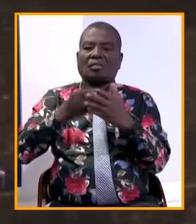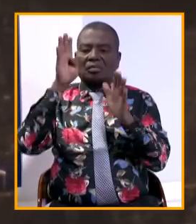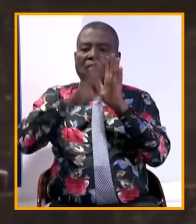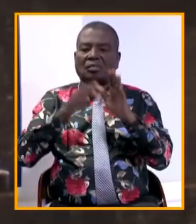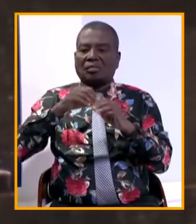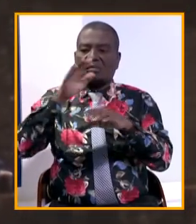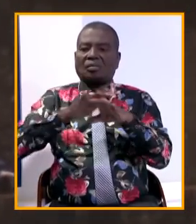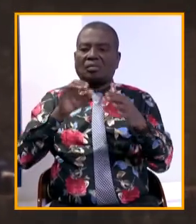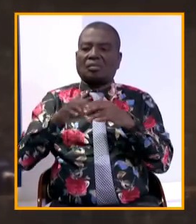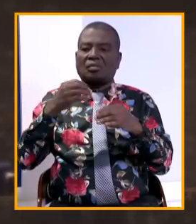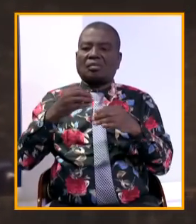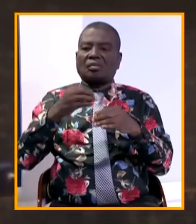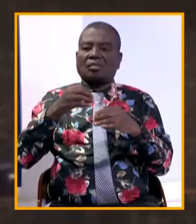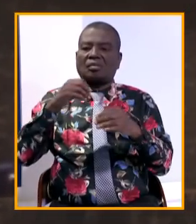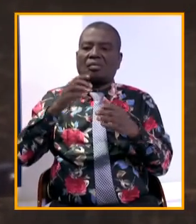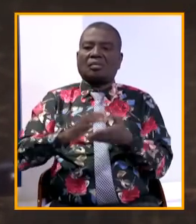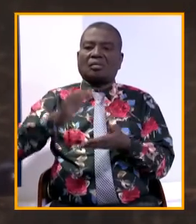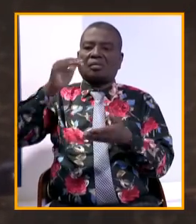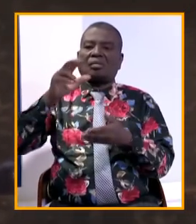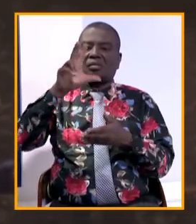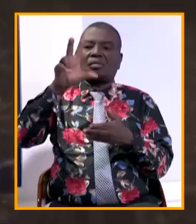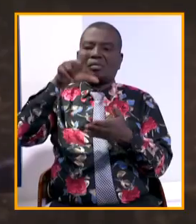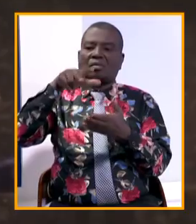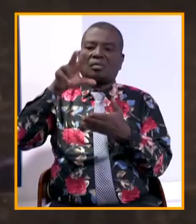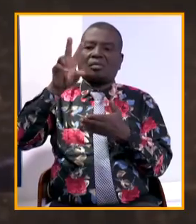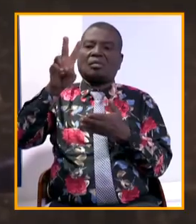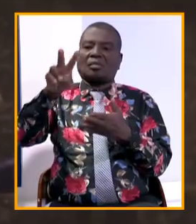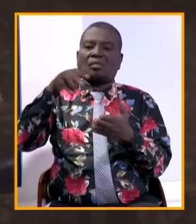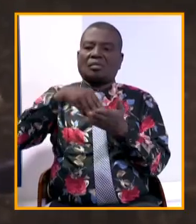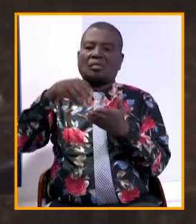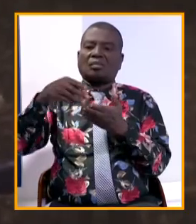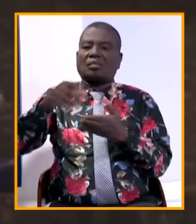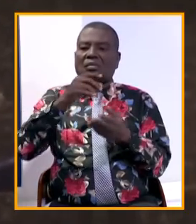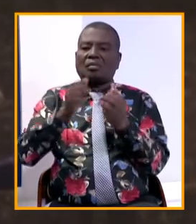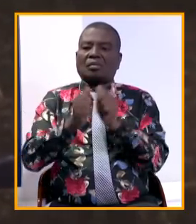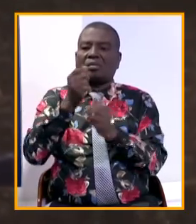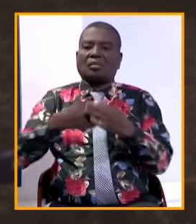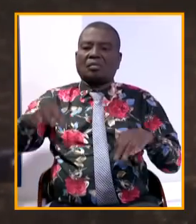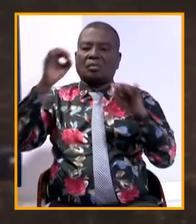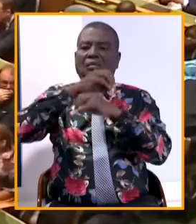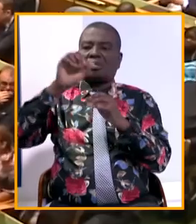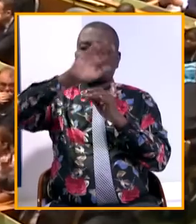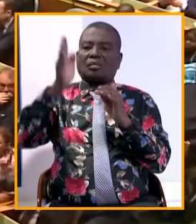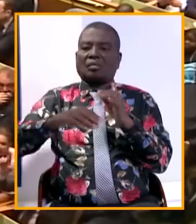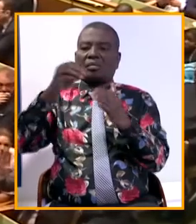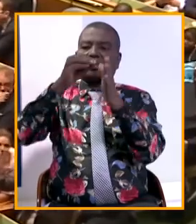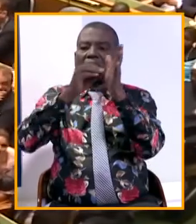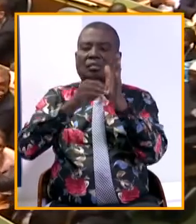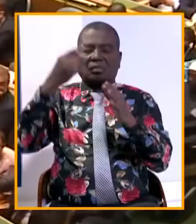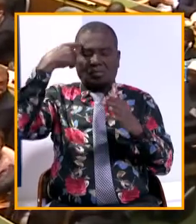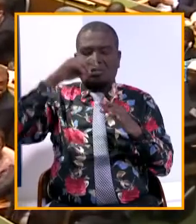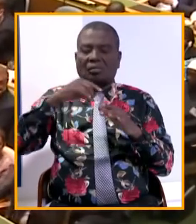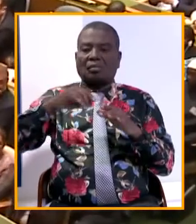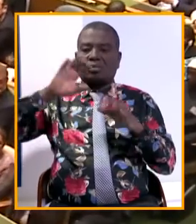humanitaire mondial s'élève à 32 milliards de dollars, le plus important jamais enregistré. Pour le président